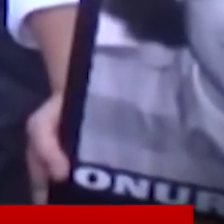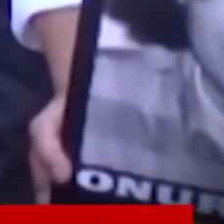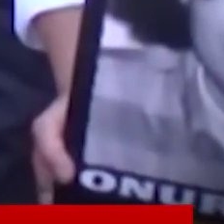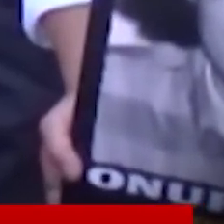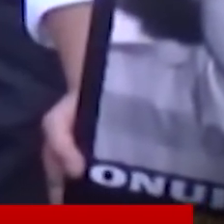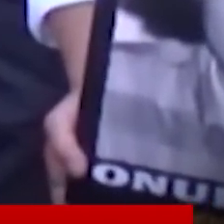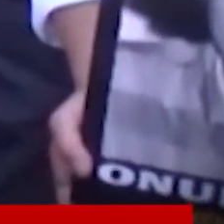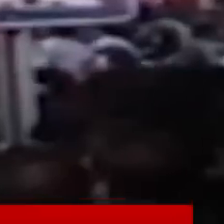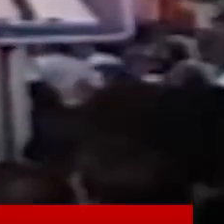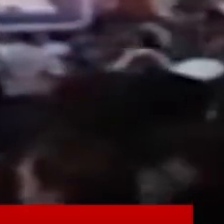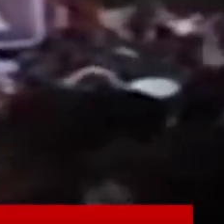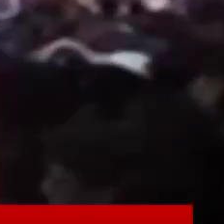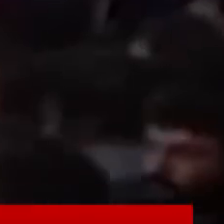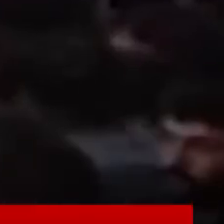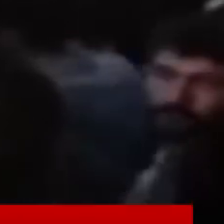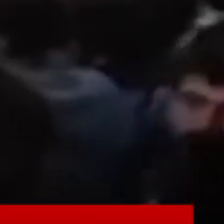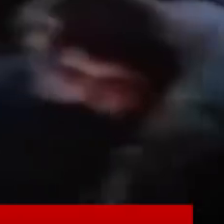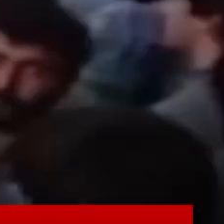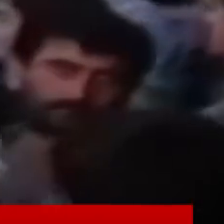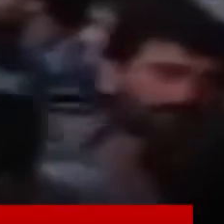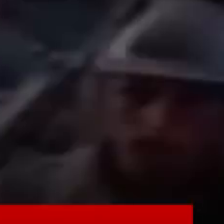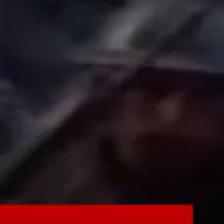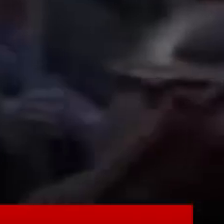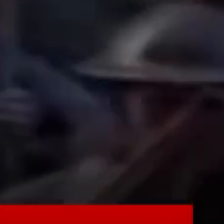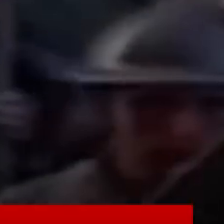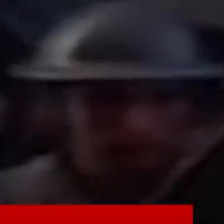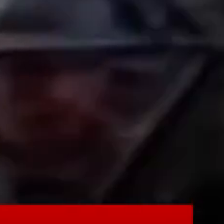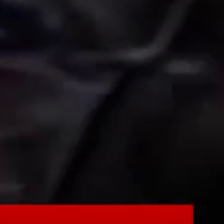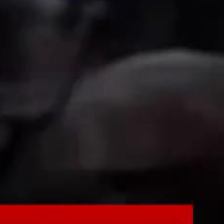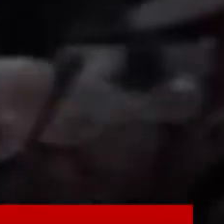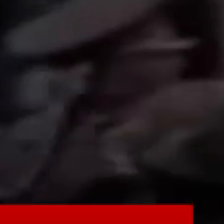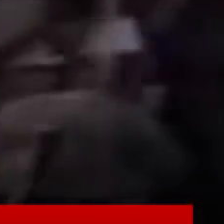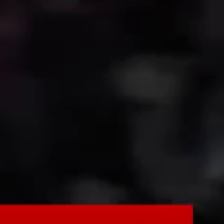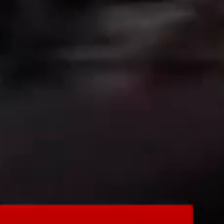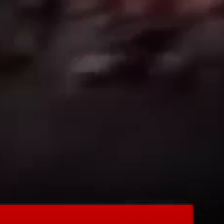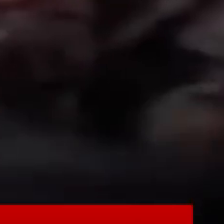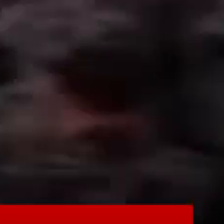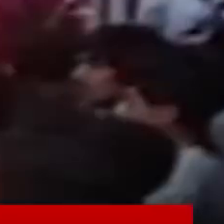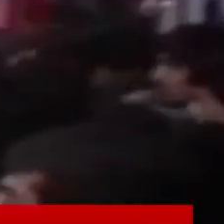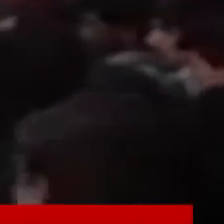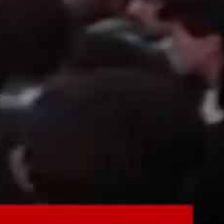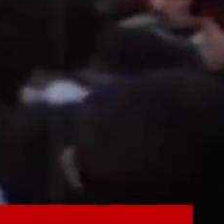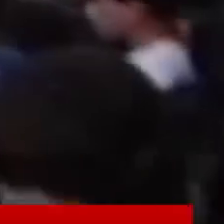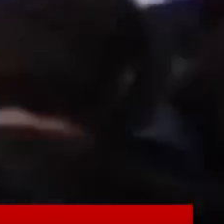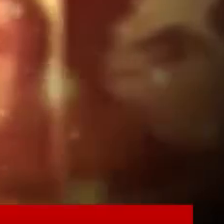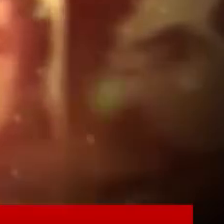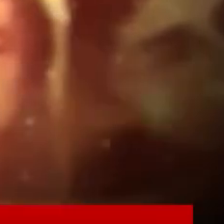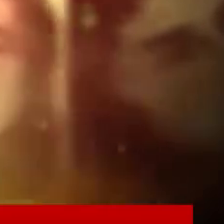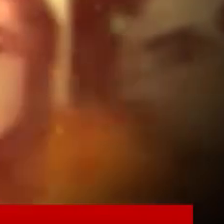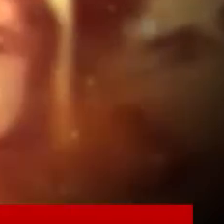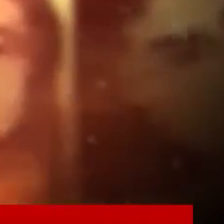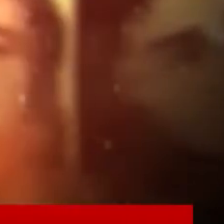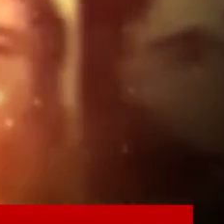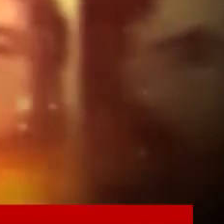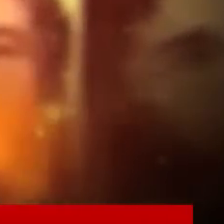Katip Arzu Hanım yaz yara böyle güzel elime